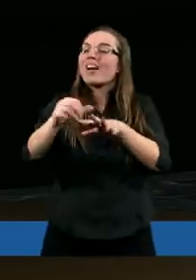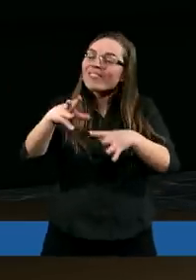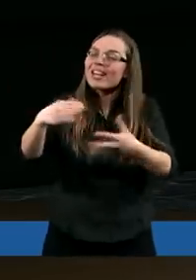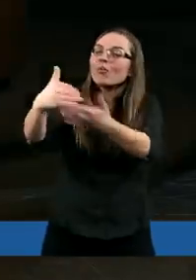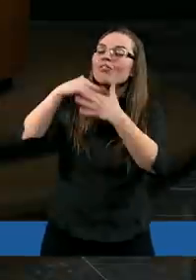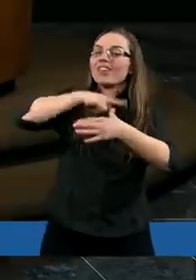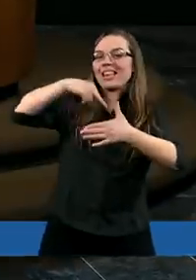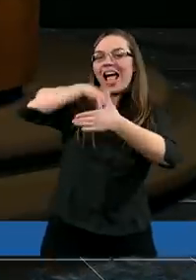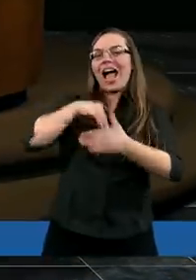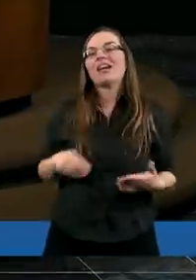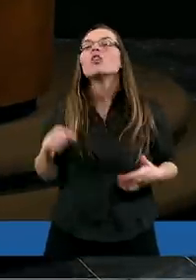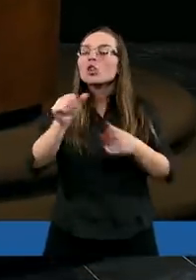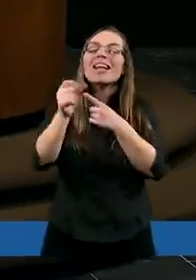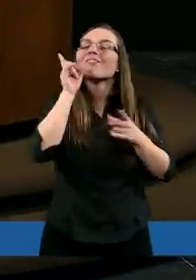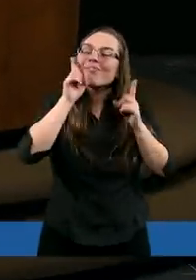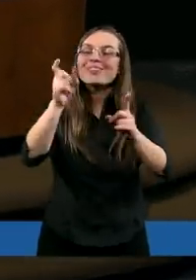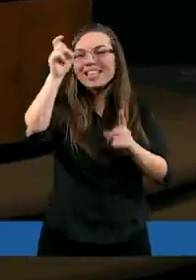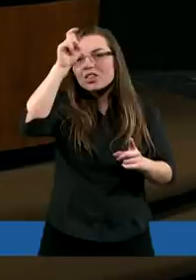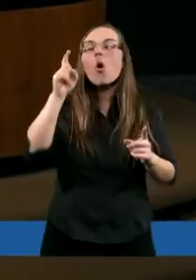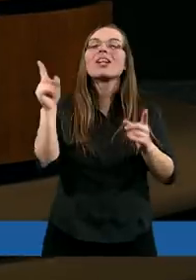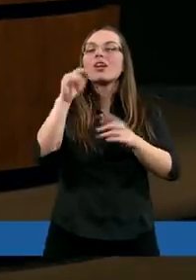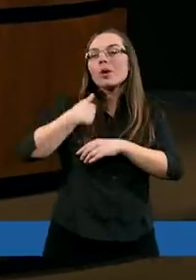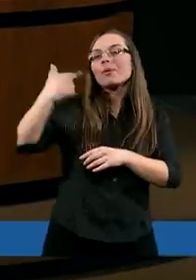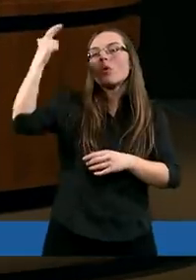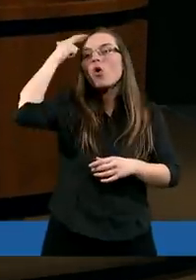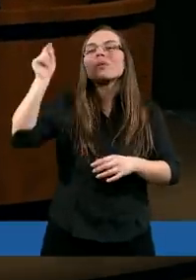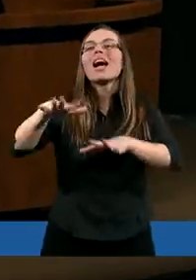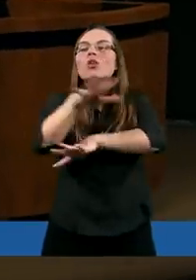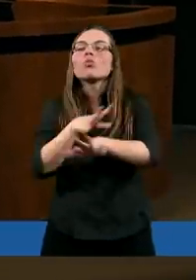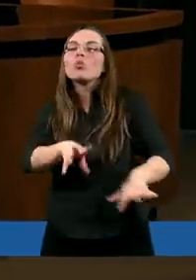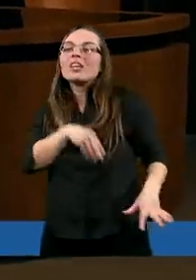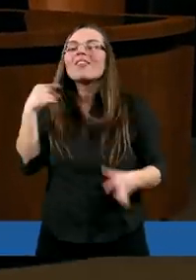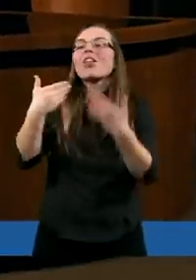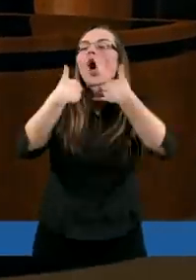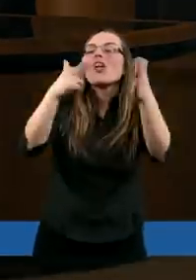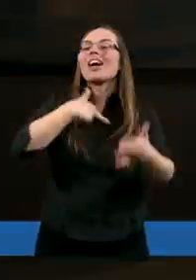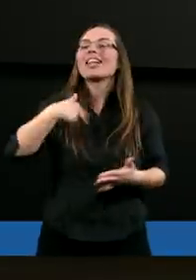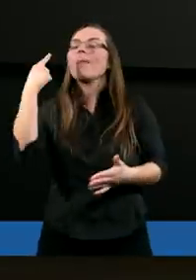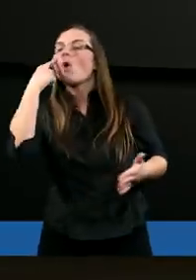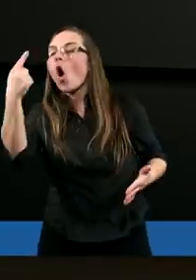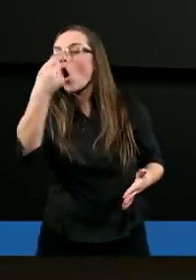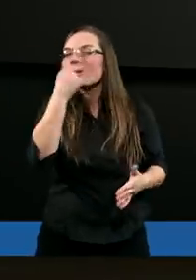życiu. Tak, dokładnie, właśnie to jest istotne, żebyśmy rozumieli, że Duch Święty jest ten, który otwiera nam oczy i